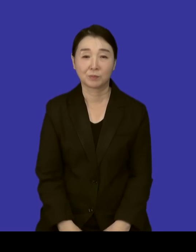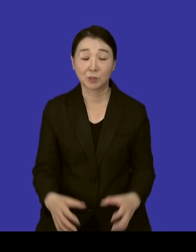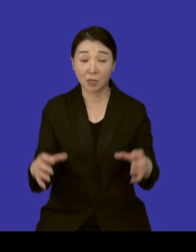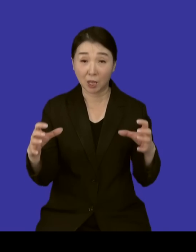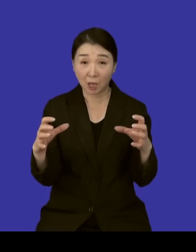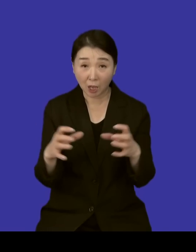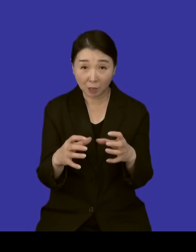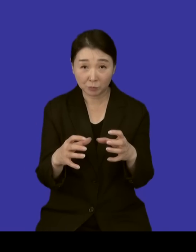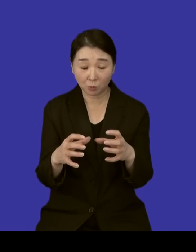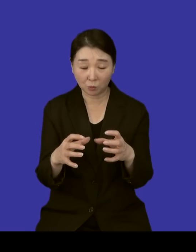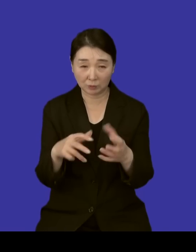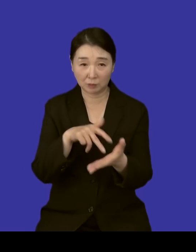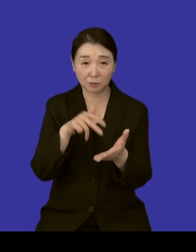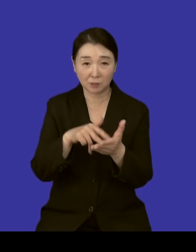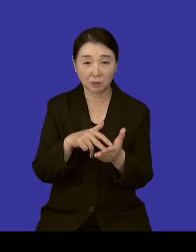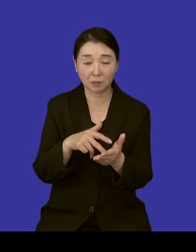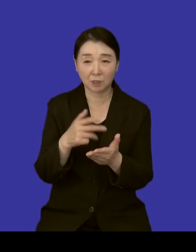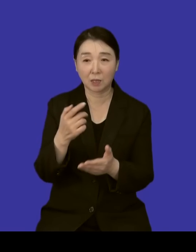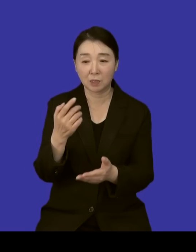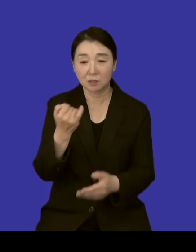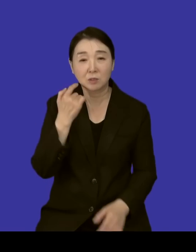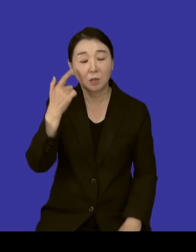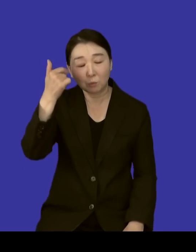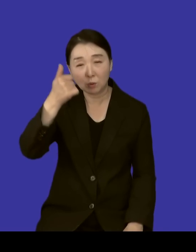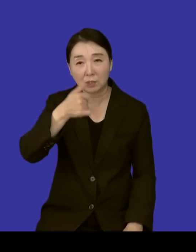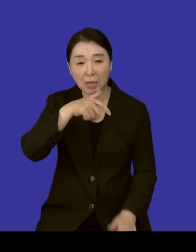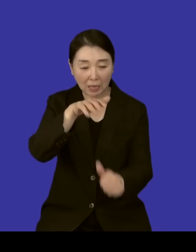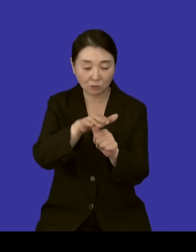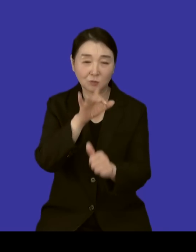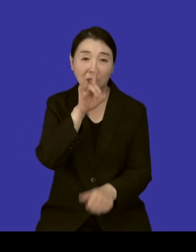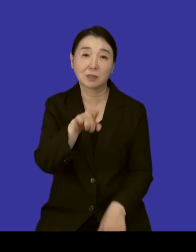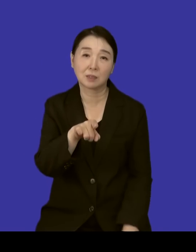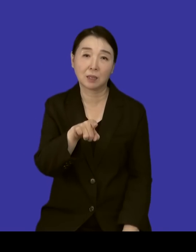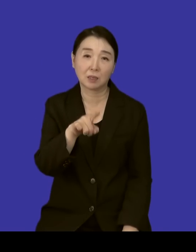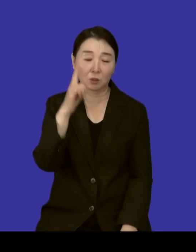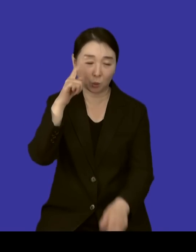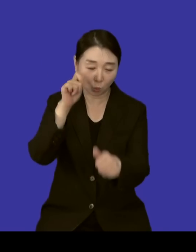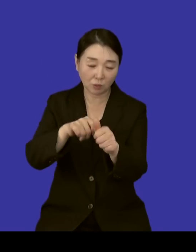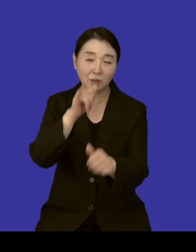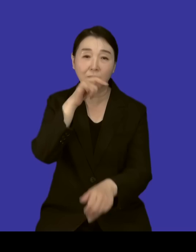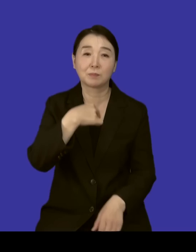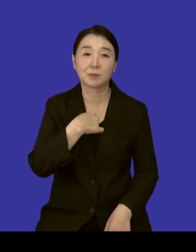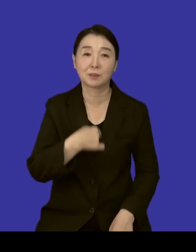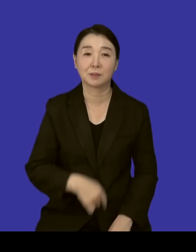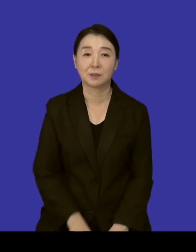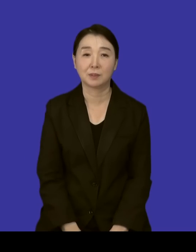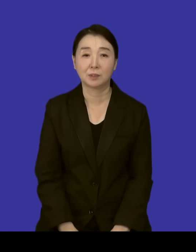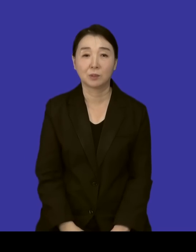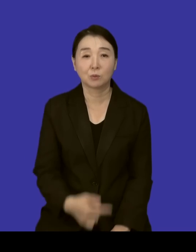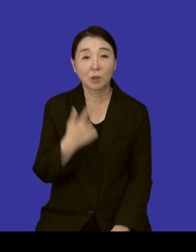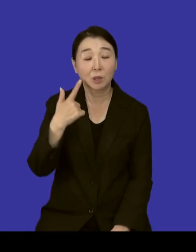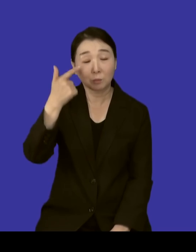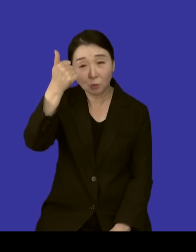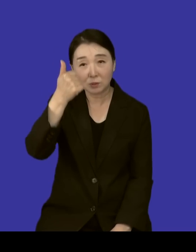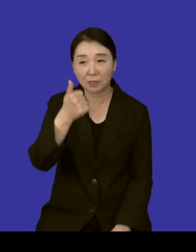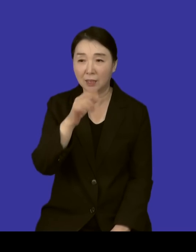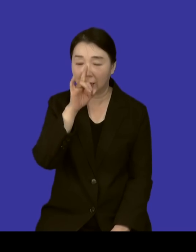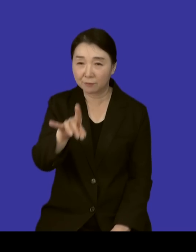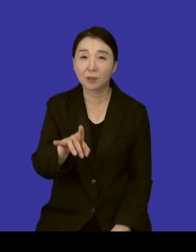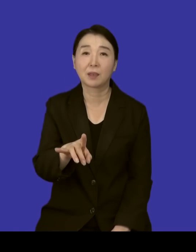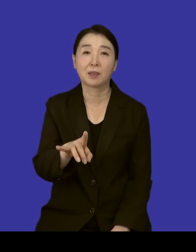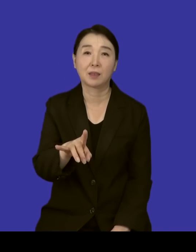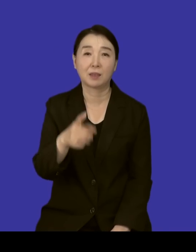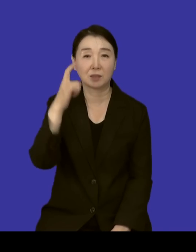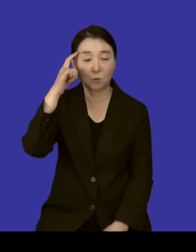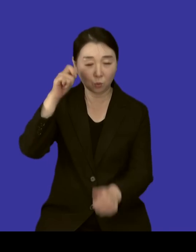여성 목사 안수가 안 되고 그래서 그런 또 이제 그 고정관념이 저한테도 있는 거죠. 예. 목사는 이제 하면 안 돼. 이제 예.